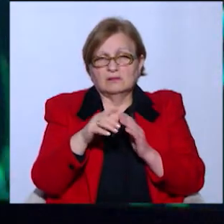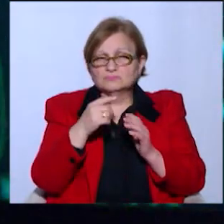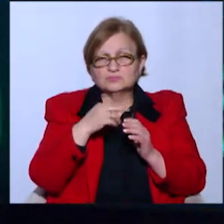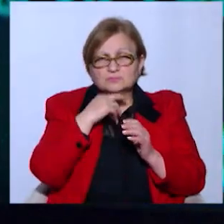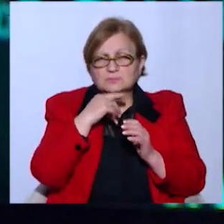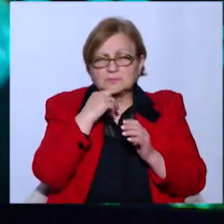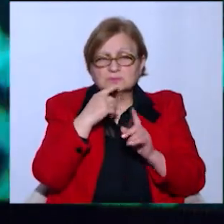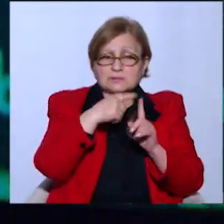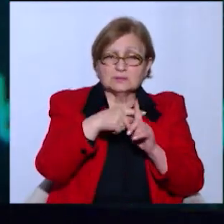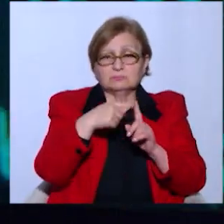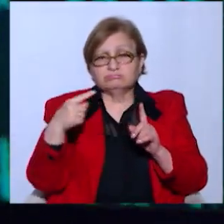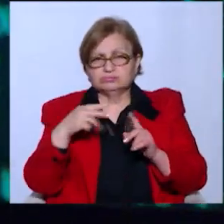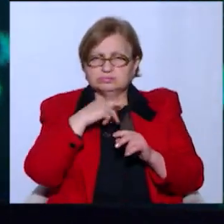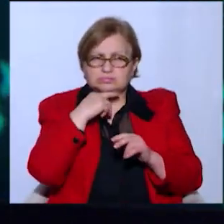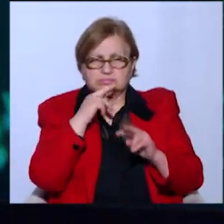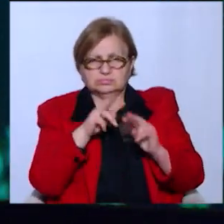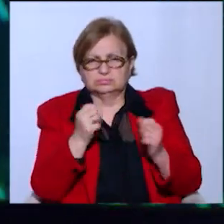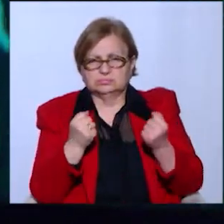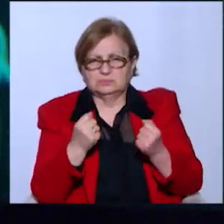გამოგვჩეს დადებითი და უარყოფითი შემთხვევა.